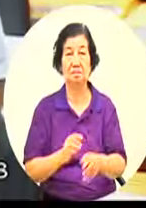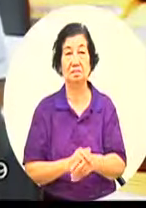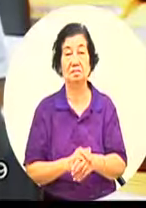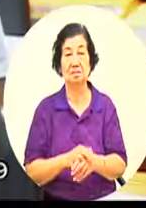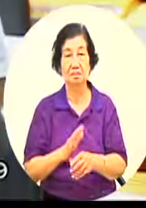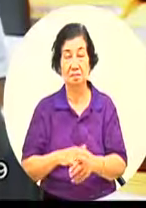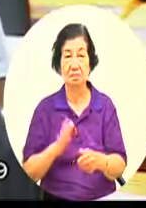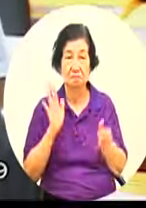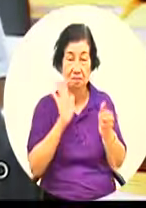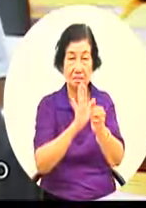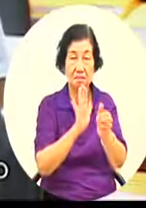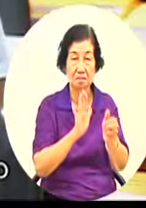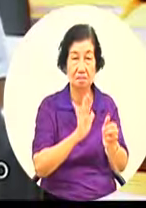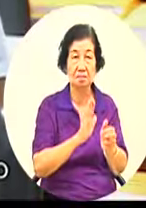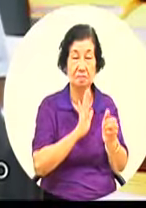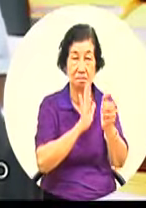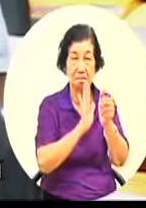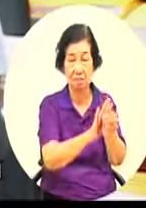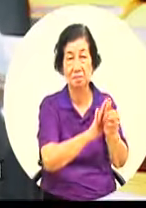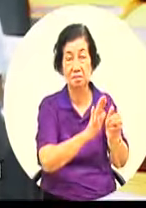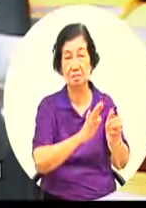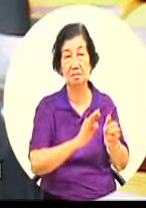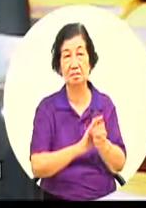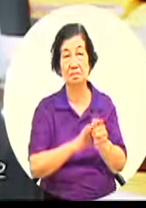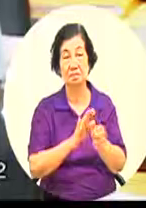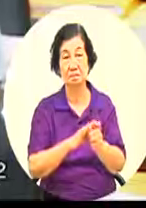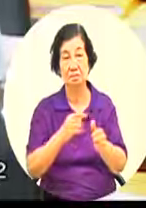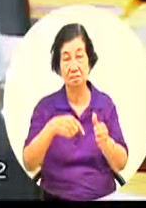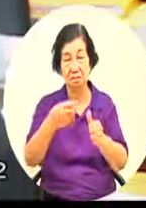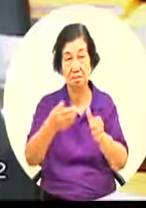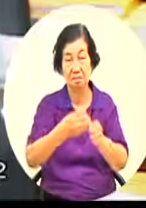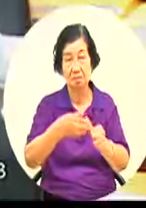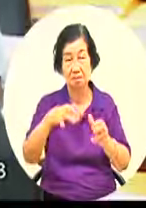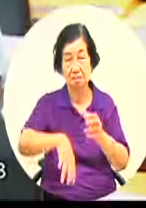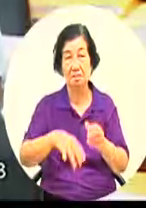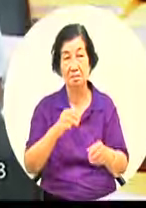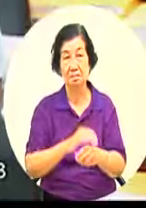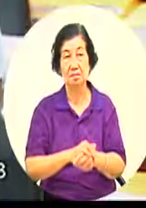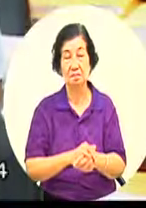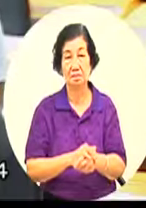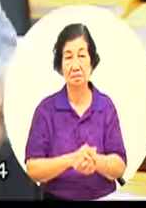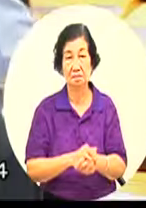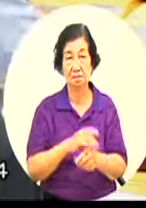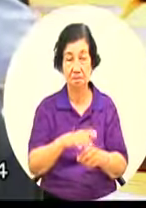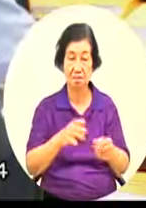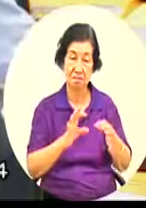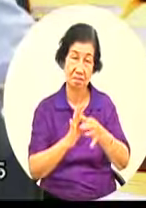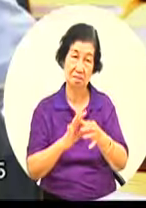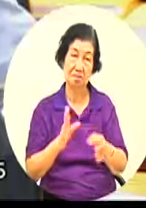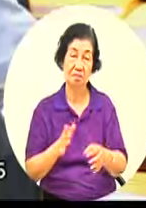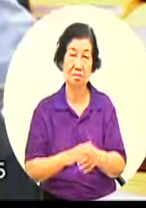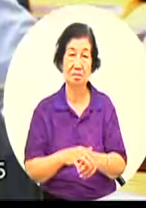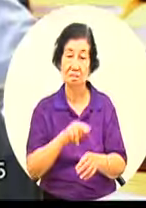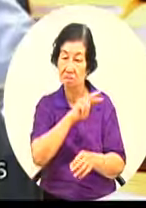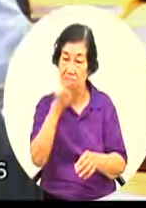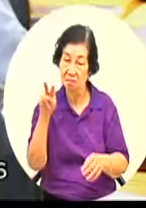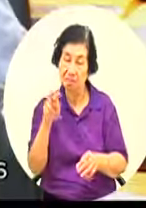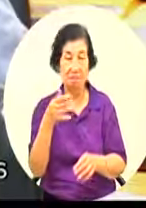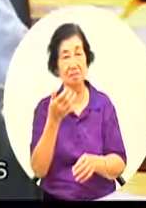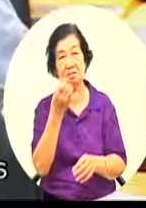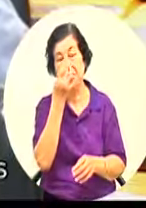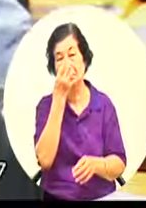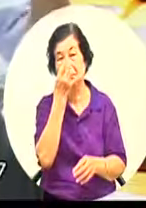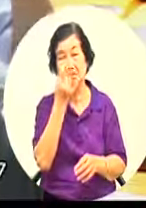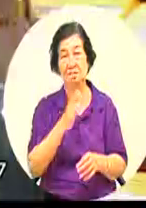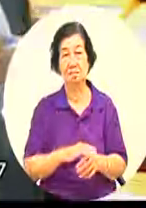觉得说也因为这样的关系，在地域性还有因为那些教教育局的关系，我们看不到说有一个像样